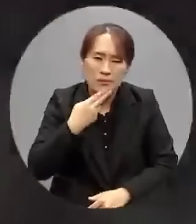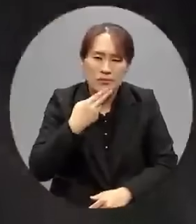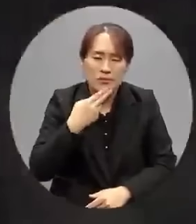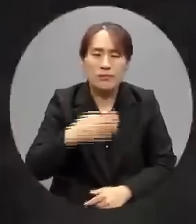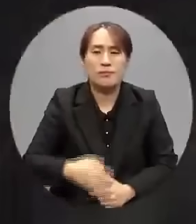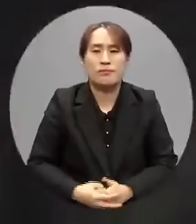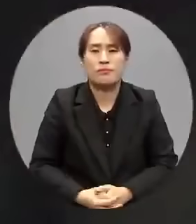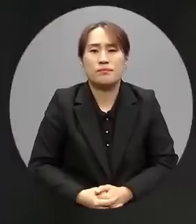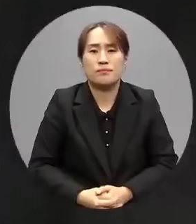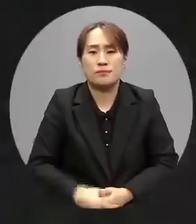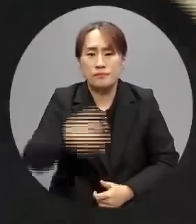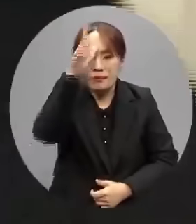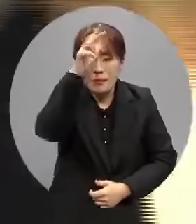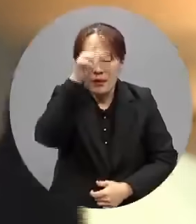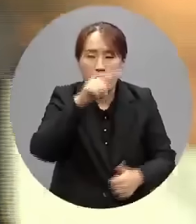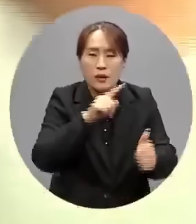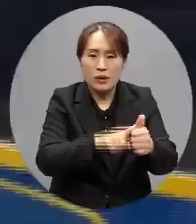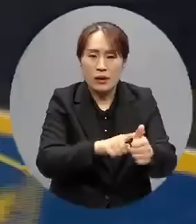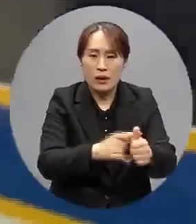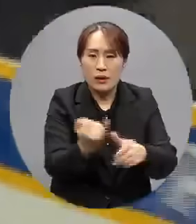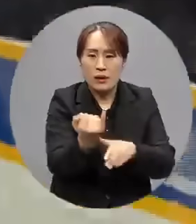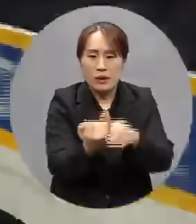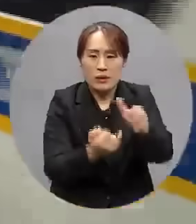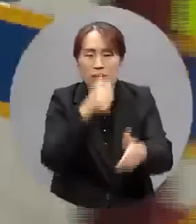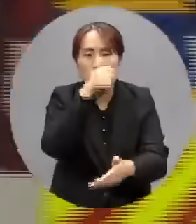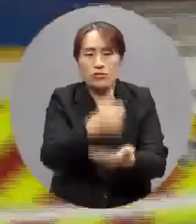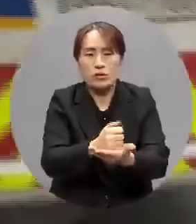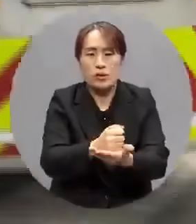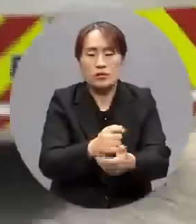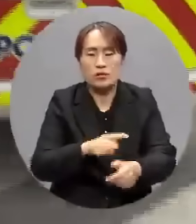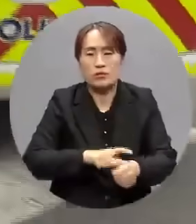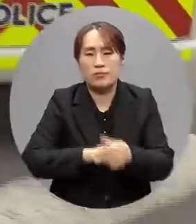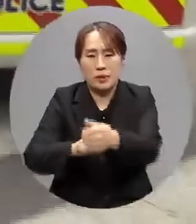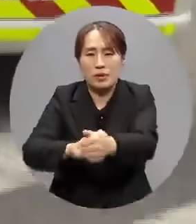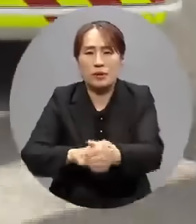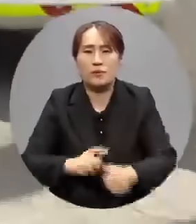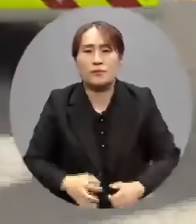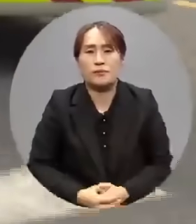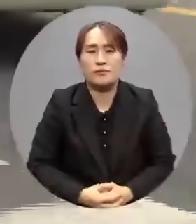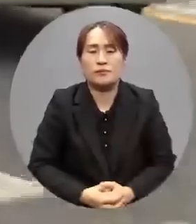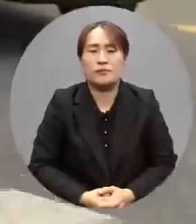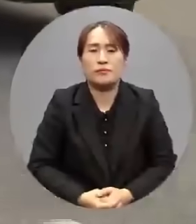상태였습니다 경찰은이 남성을 살인 혐의로 구속했습니다 MBC 뉴스 이입니다